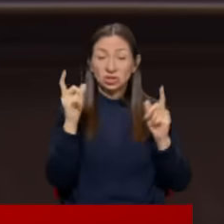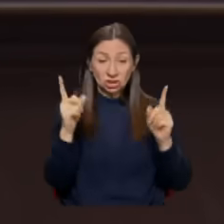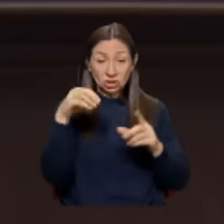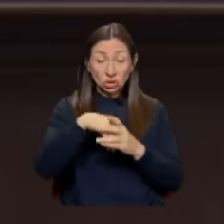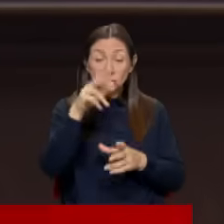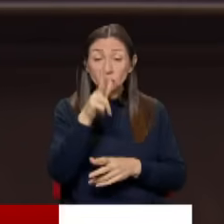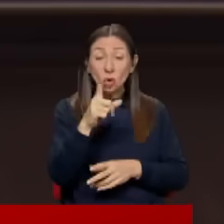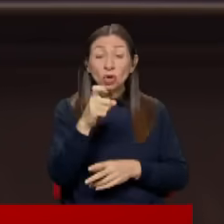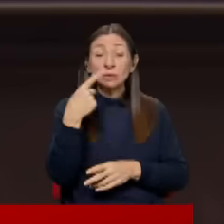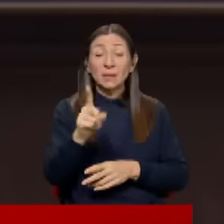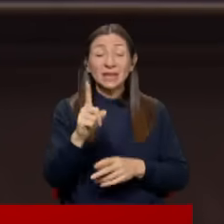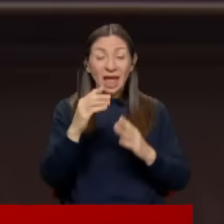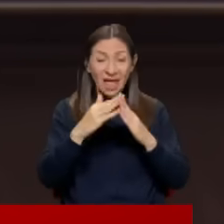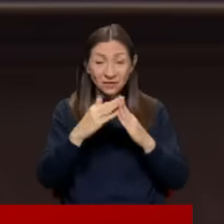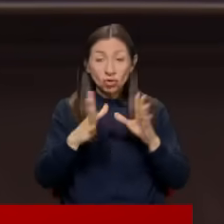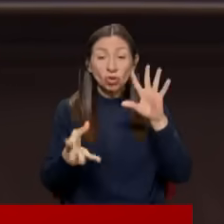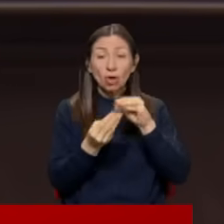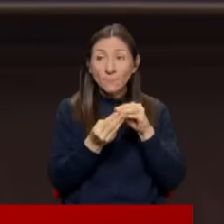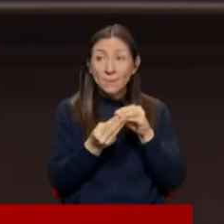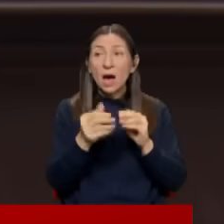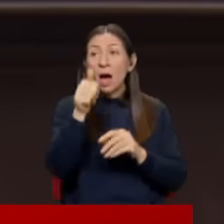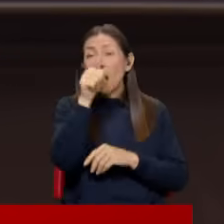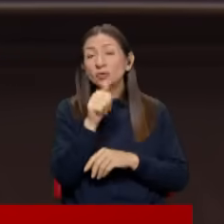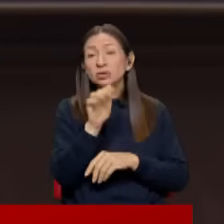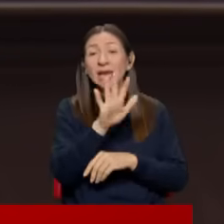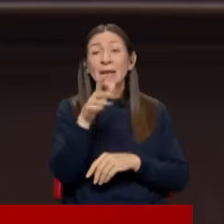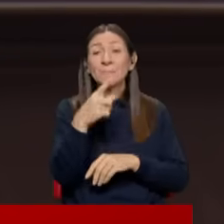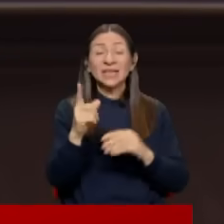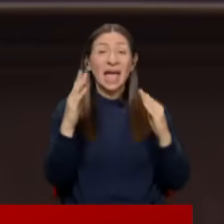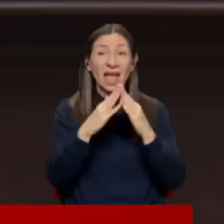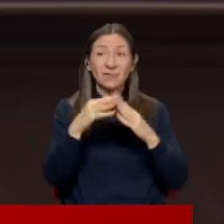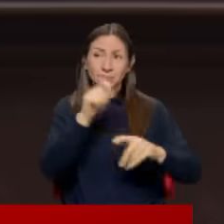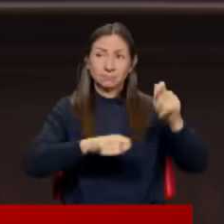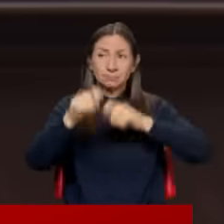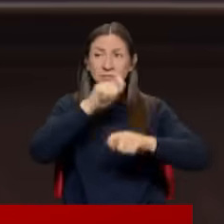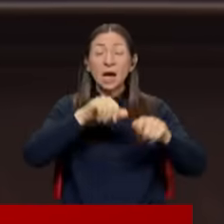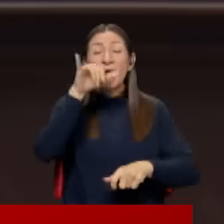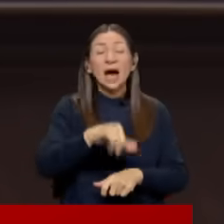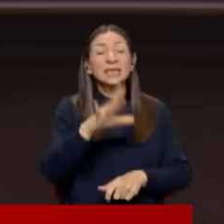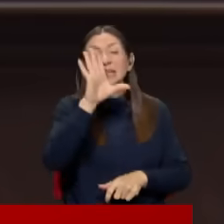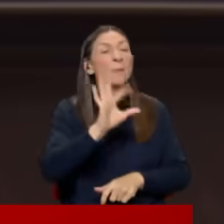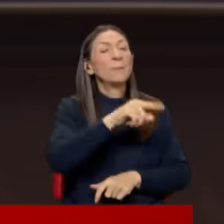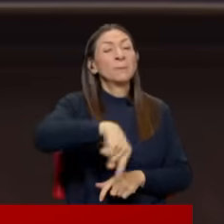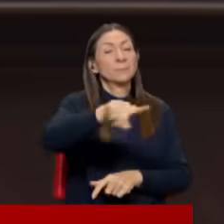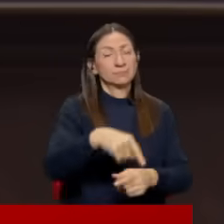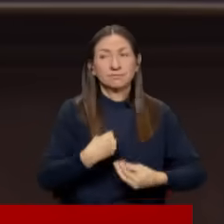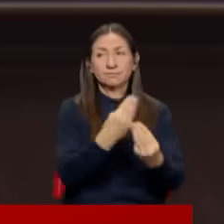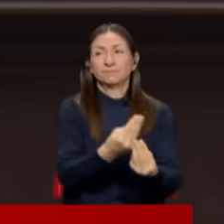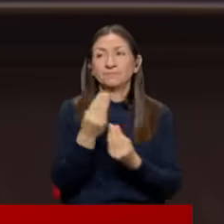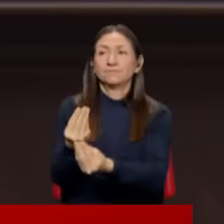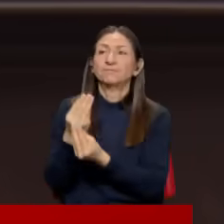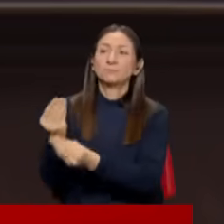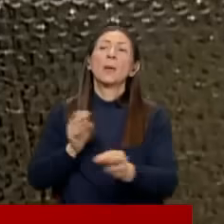319 bin konut, toplamda ise 650 bin konut yaparak hak sahiplerine teslim